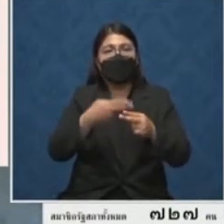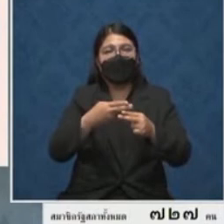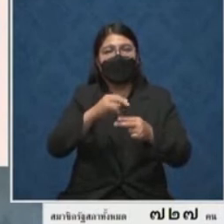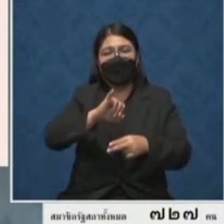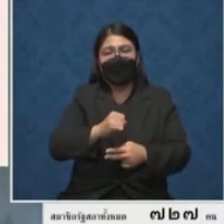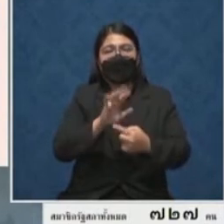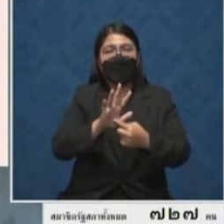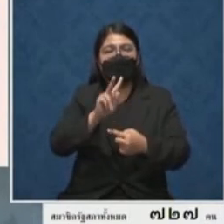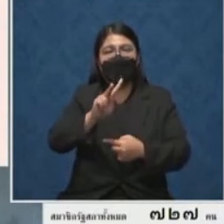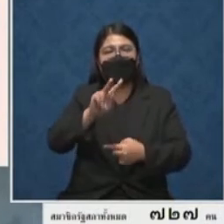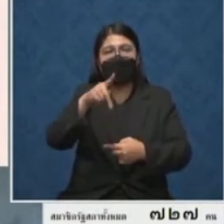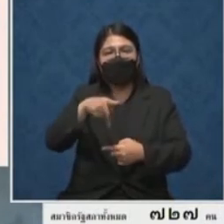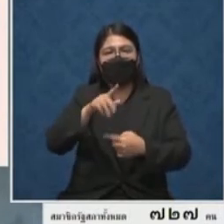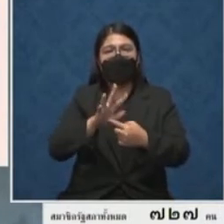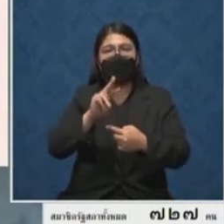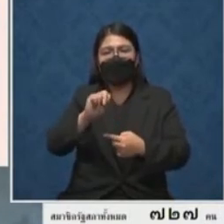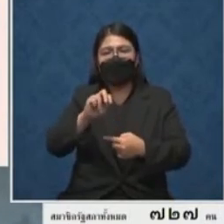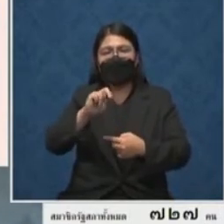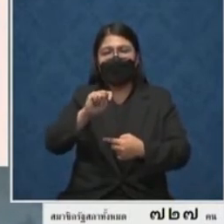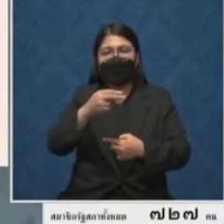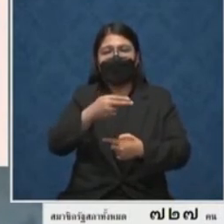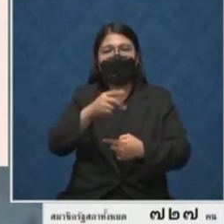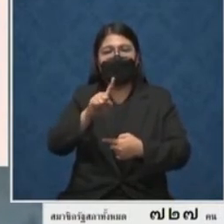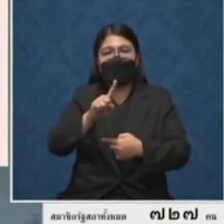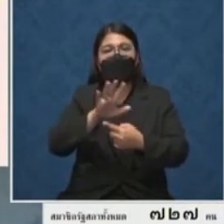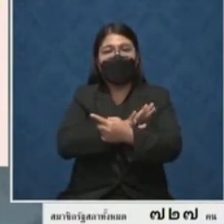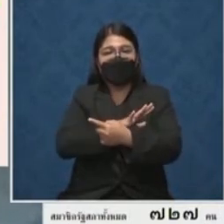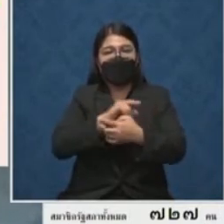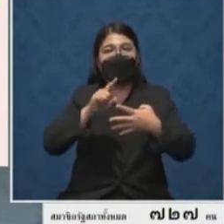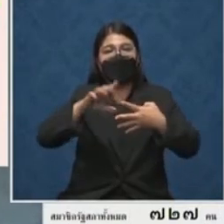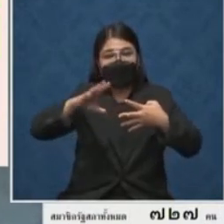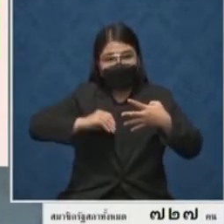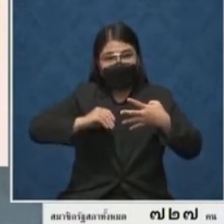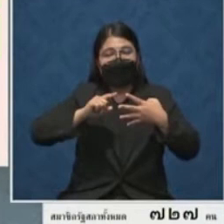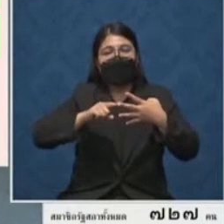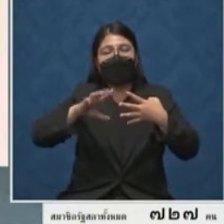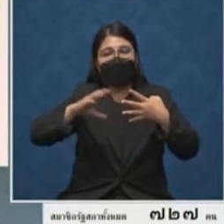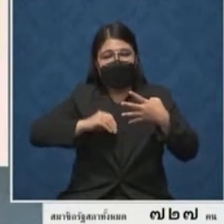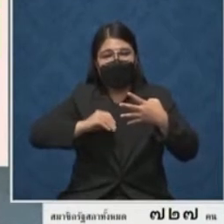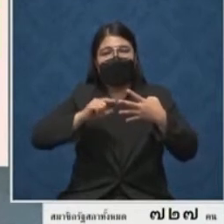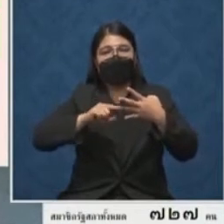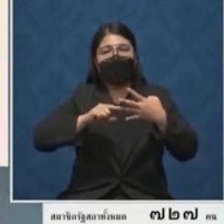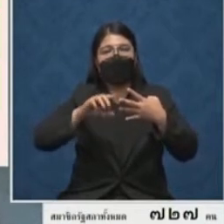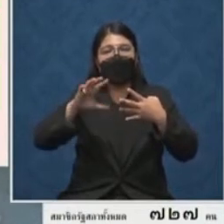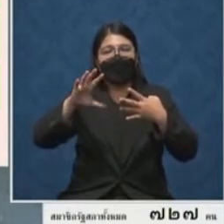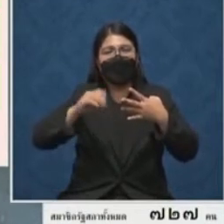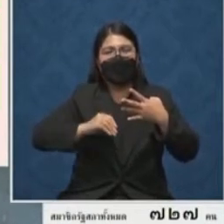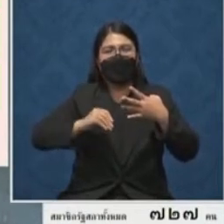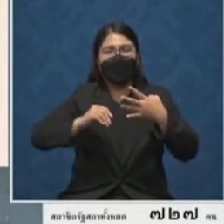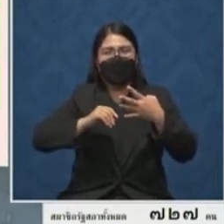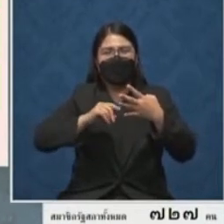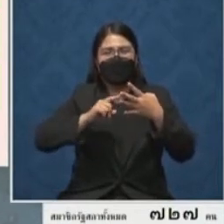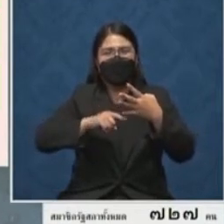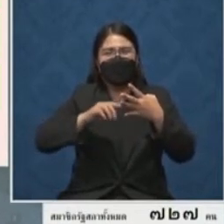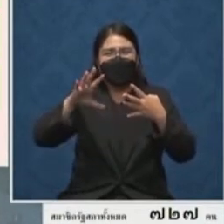ย ์1รับหลักการ2รับหลักการ3รับหลักการ4